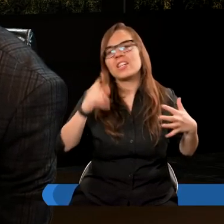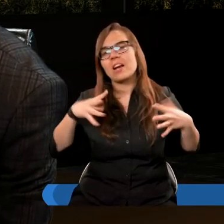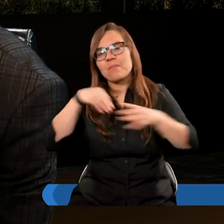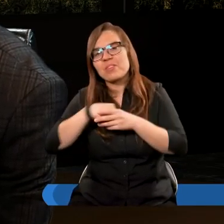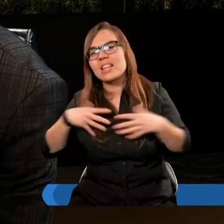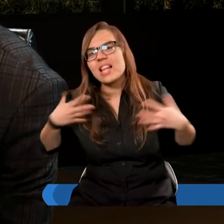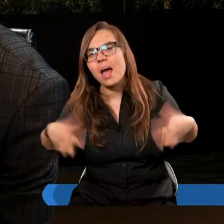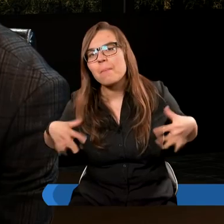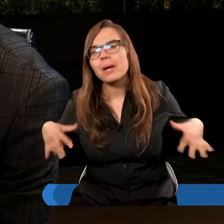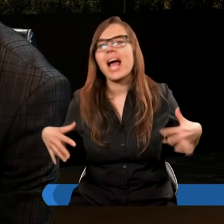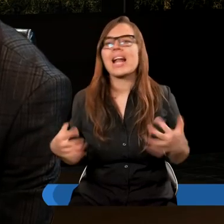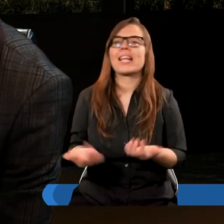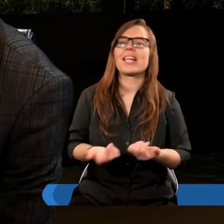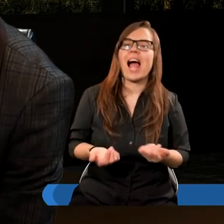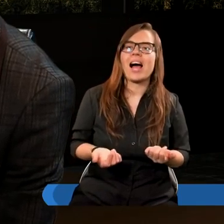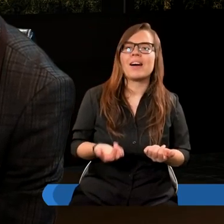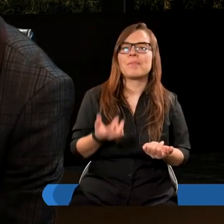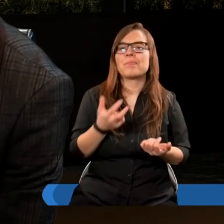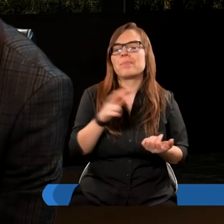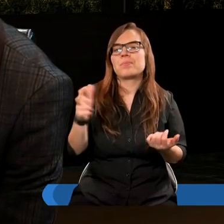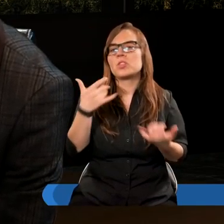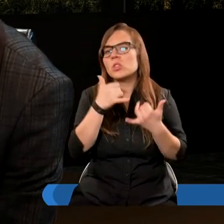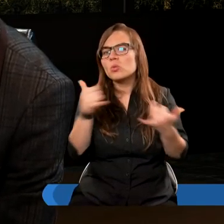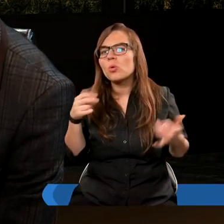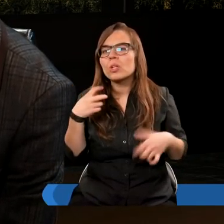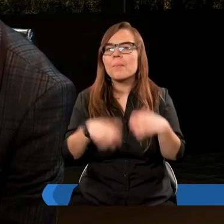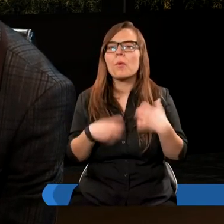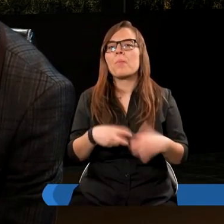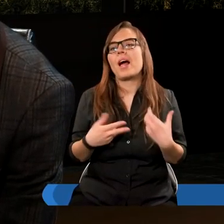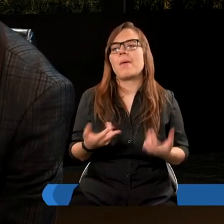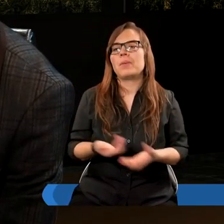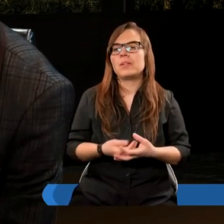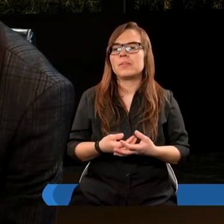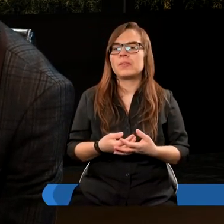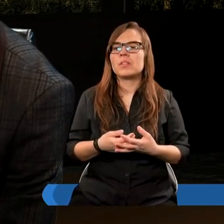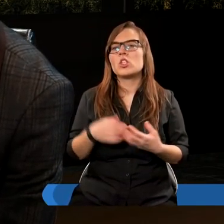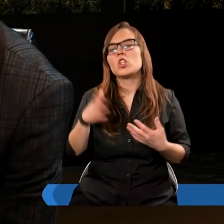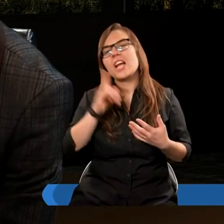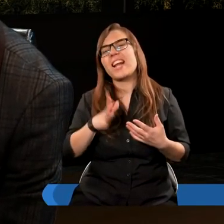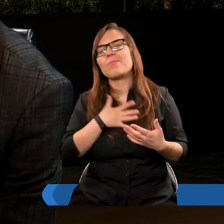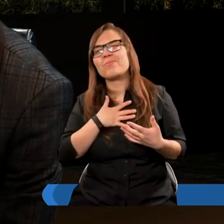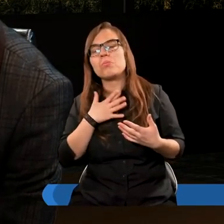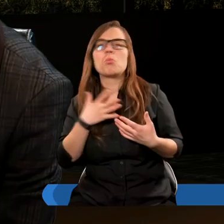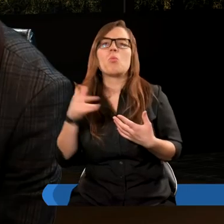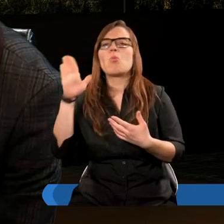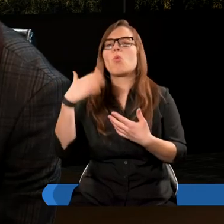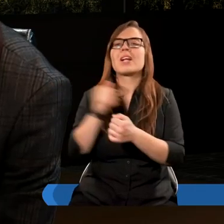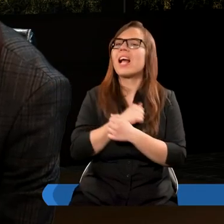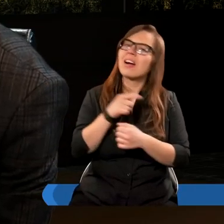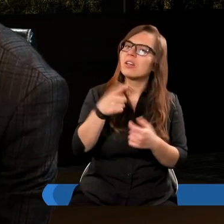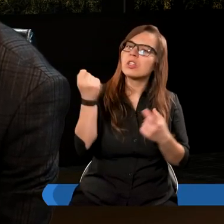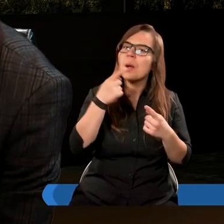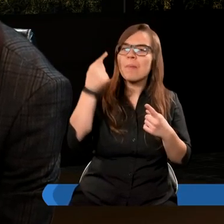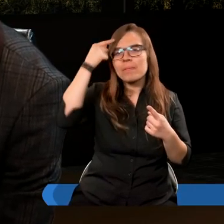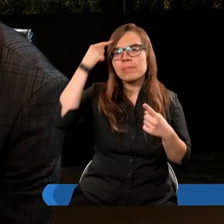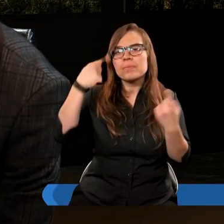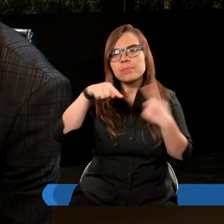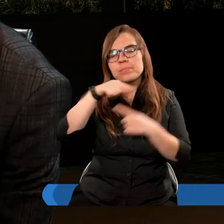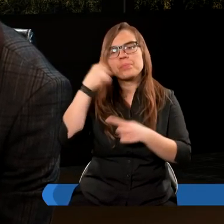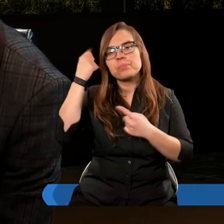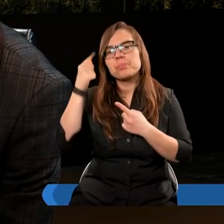czasem i tak dalej i my myślimy, że już do niczego się nie nadajemy, Bóg nas na pewno nie kocha, ale musimy pamiętać wtedy, że to nie na podstawie naszych